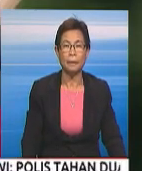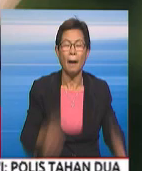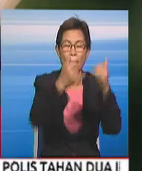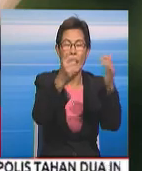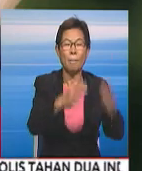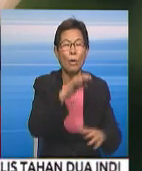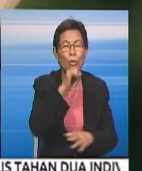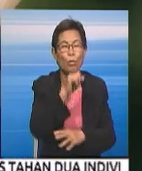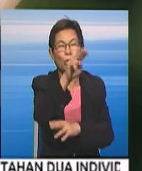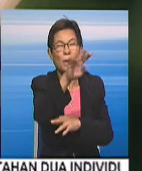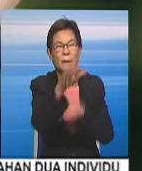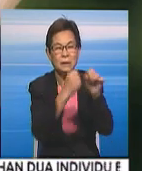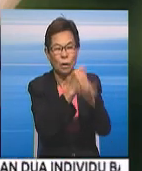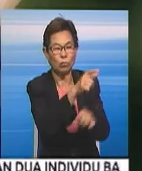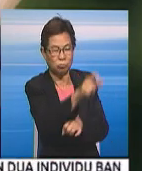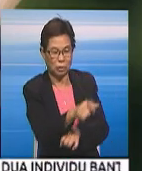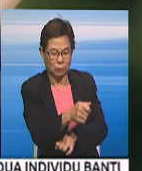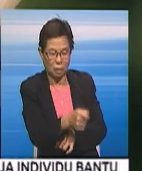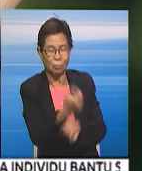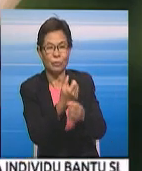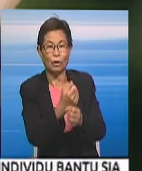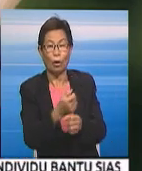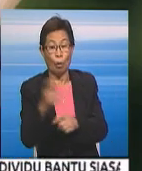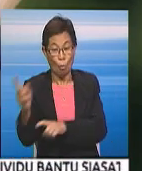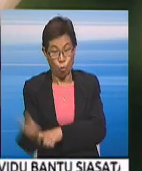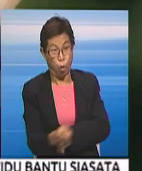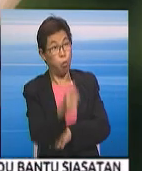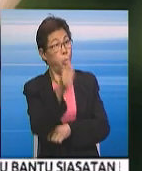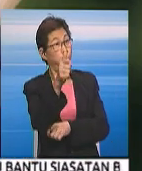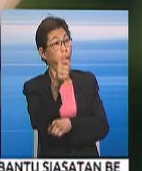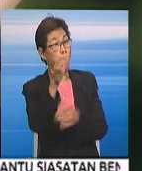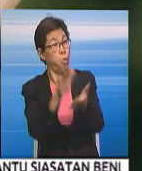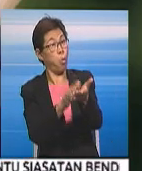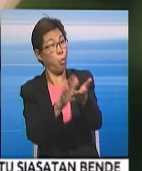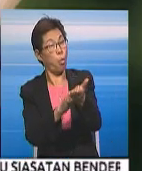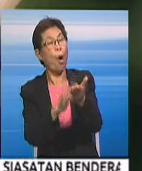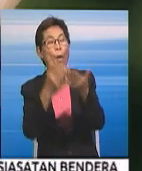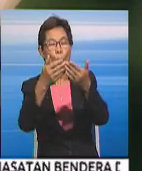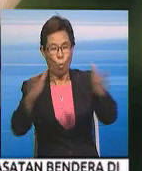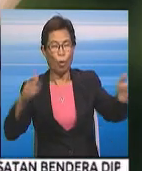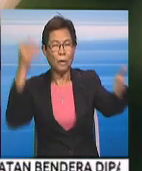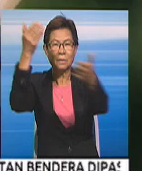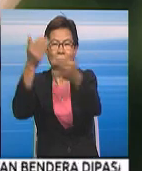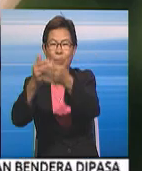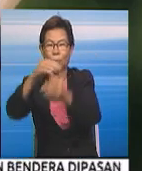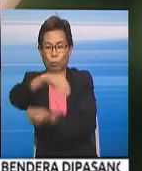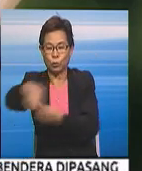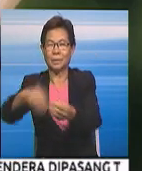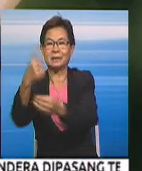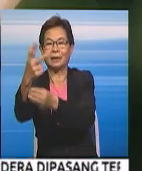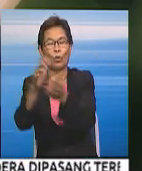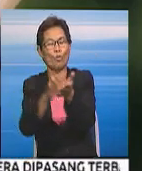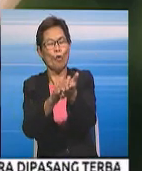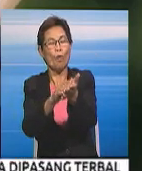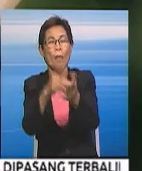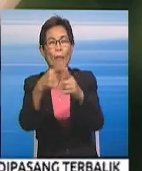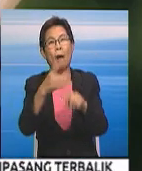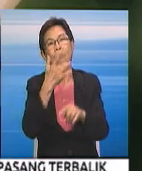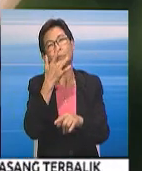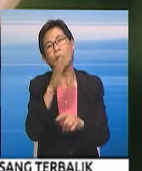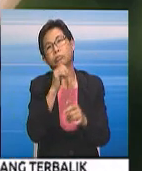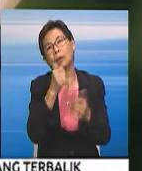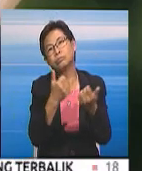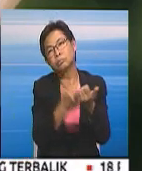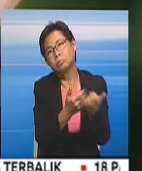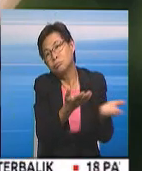Pemain berusia 25 tahun ini membuat persembahan terpuji dalam pusingan pembukaan sehingga pusingan ketiga. Namun nasib tidak